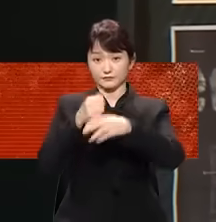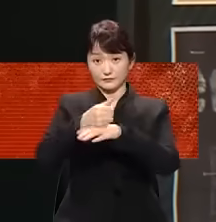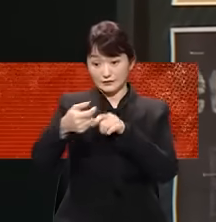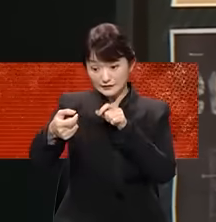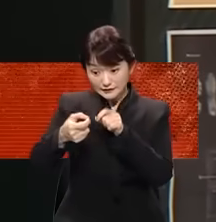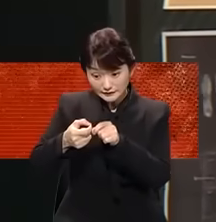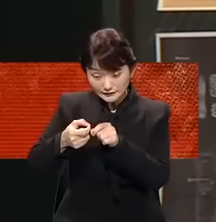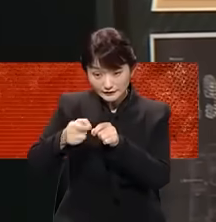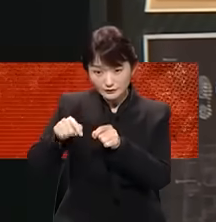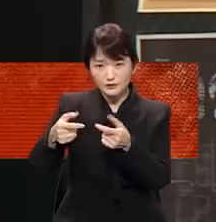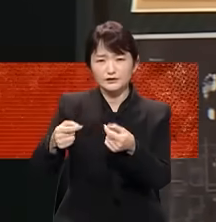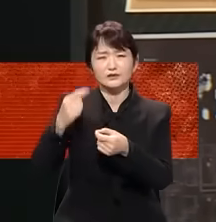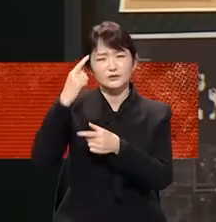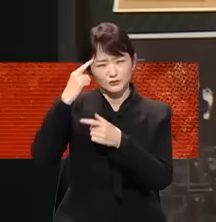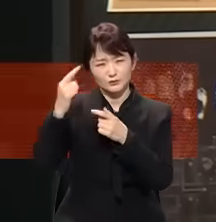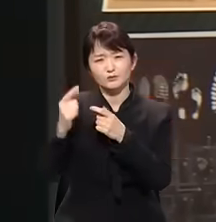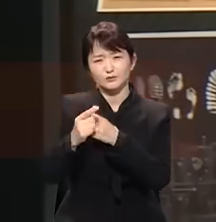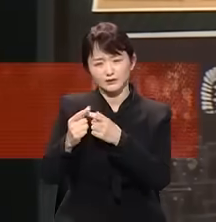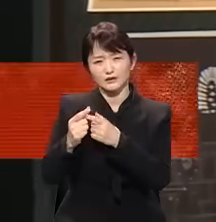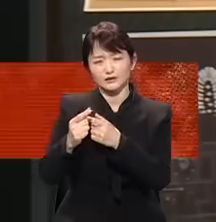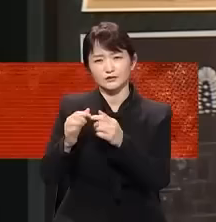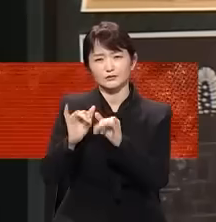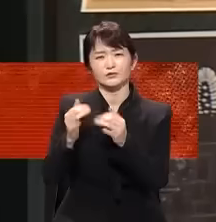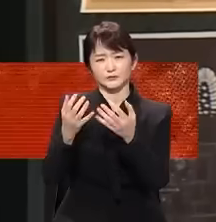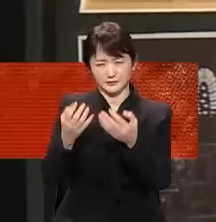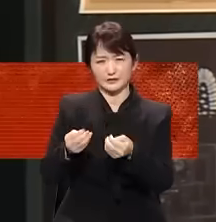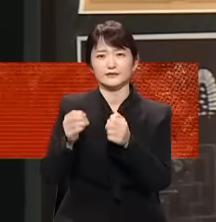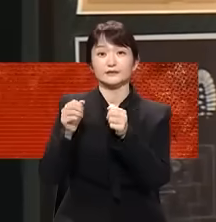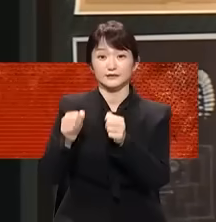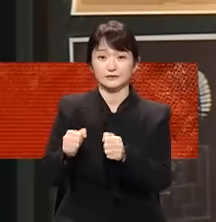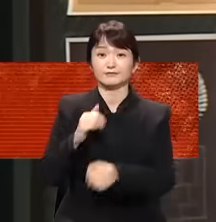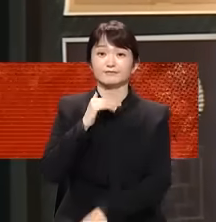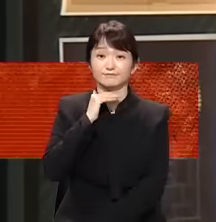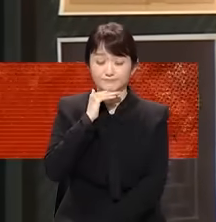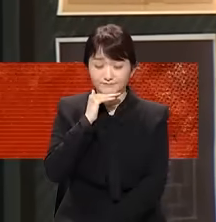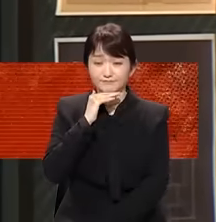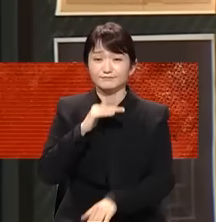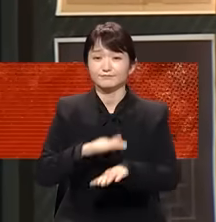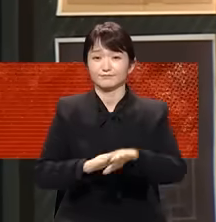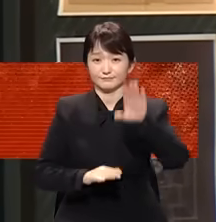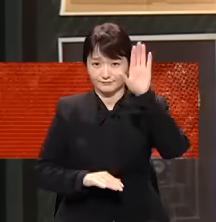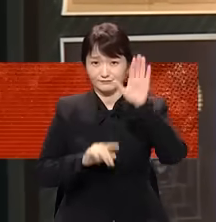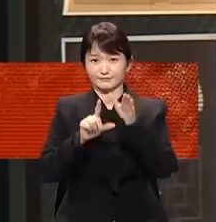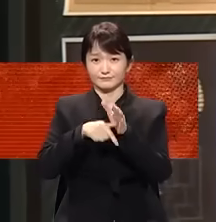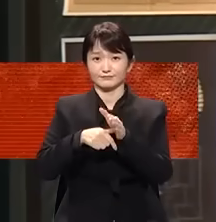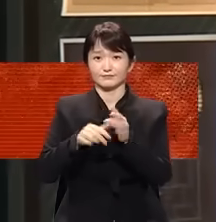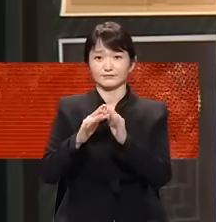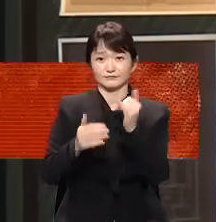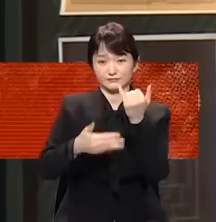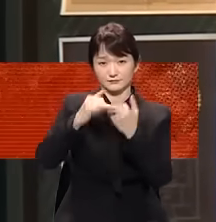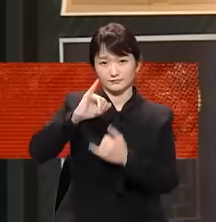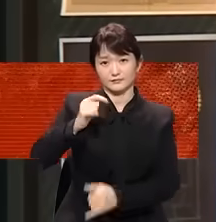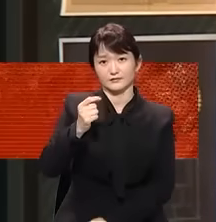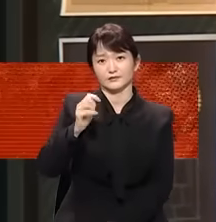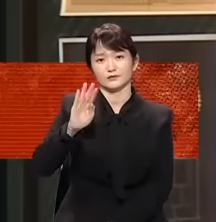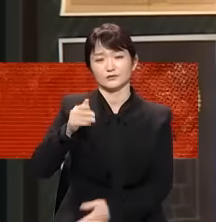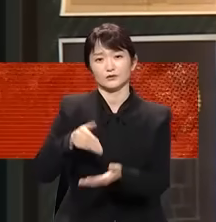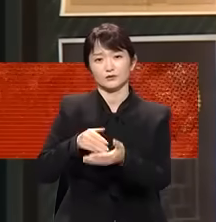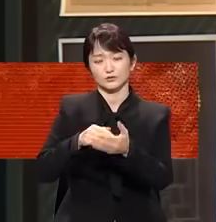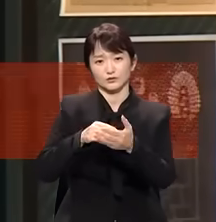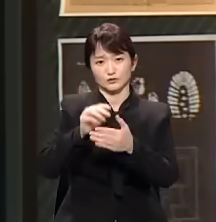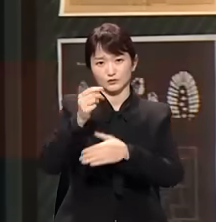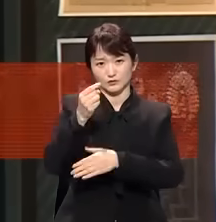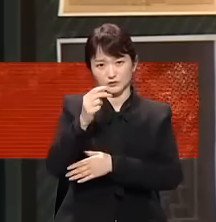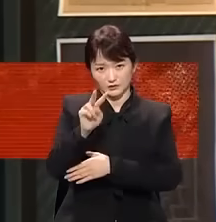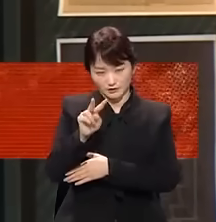이런 고민하시는 우리 분들 많이 계실 거예요 자 기다리고 기다리셨던 부처 핸즈업 타임 유튜브 jtvc 뉴스 채널과 사건 반장